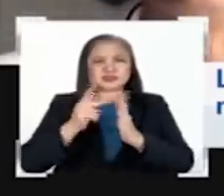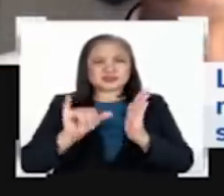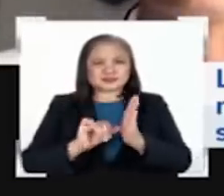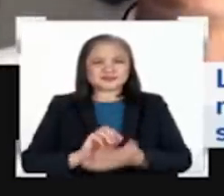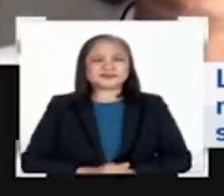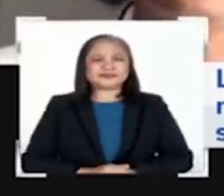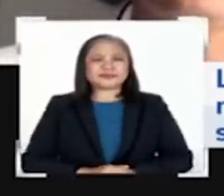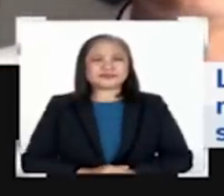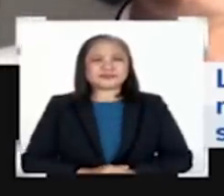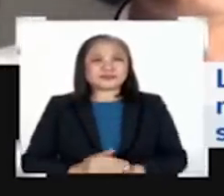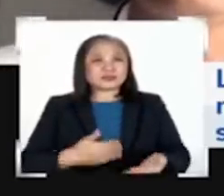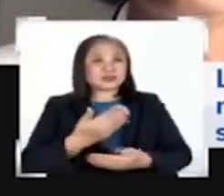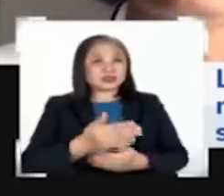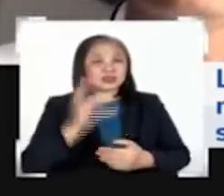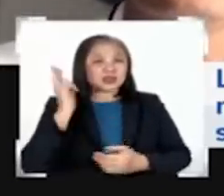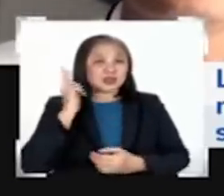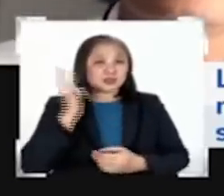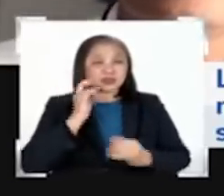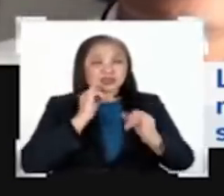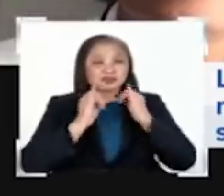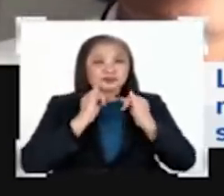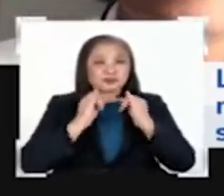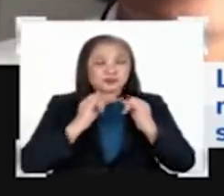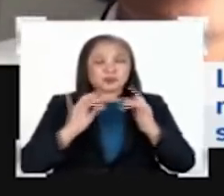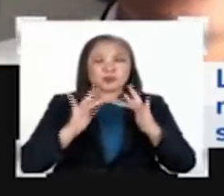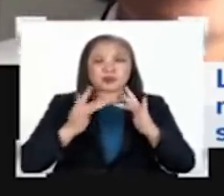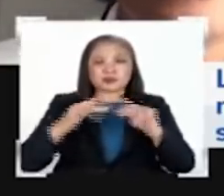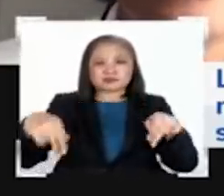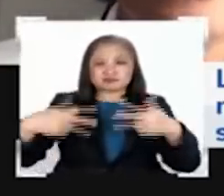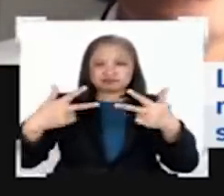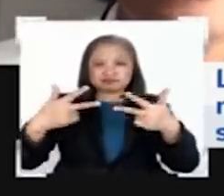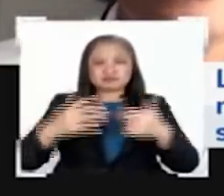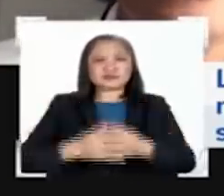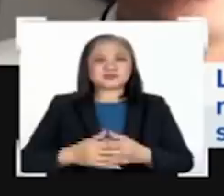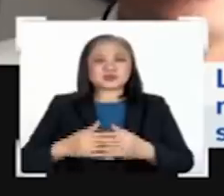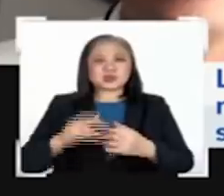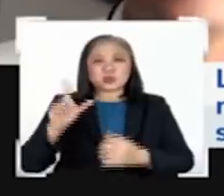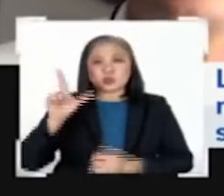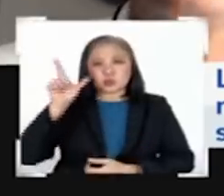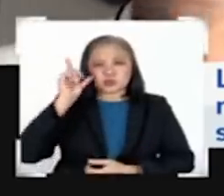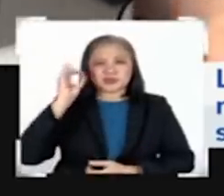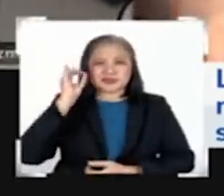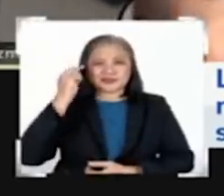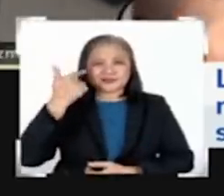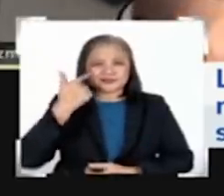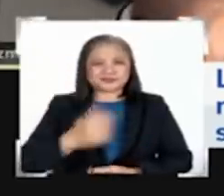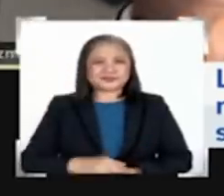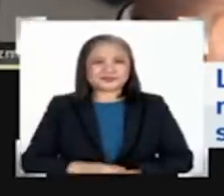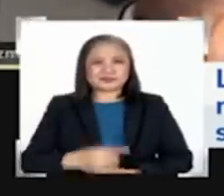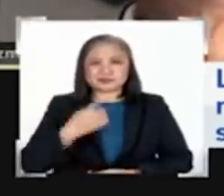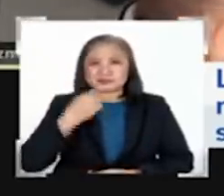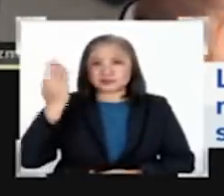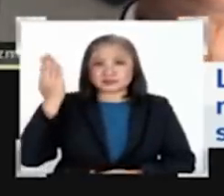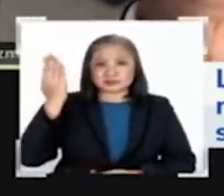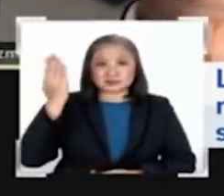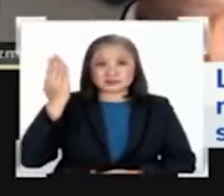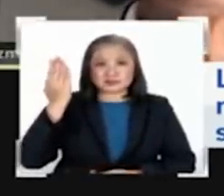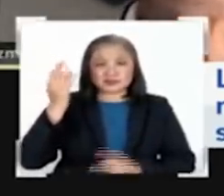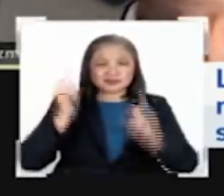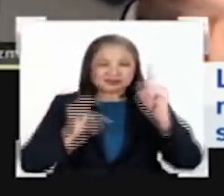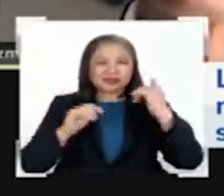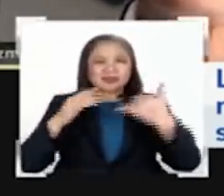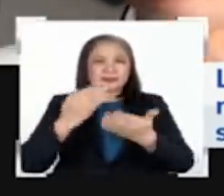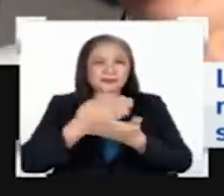at online forum ang dinaluhan ni presidential candidate Calio D. De Guzman. Sinabi ni De Guzman na dapat dagdagan ng budget sa sektor